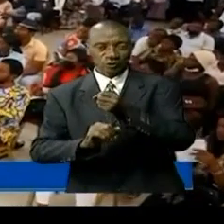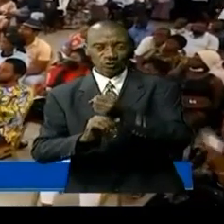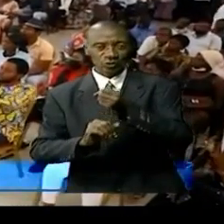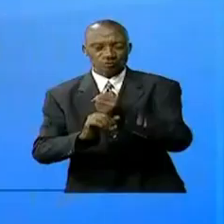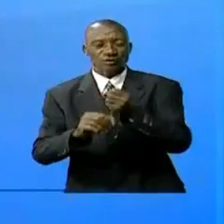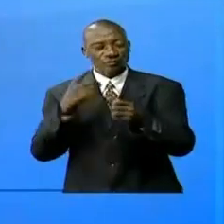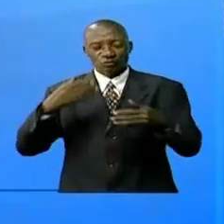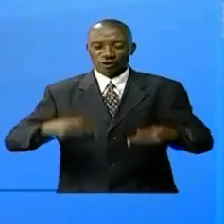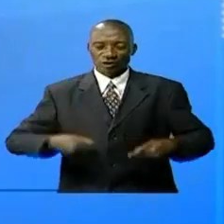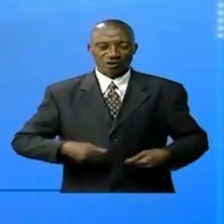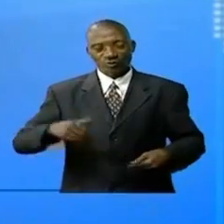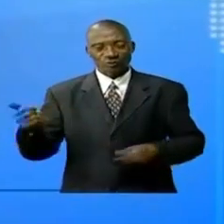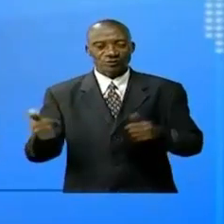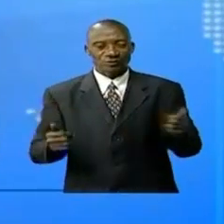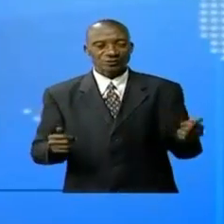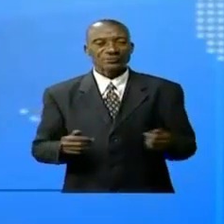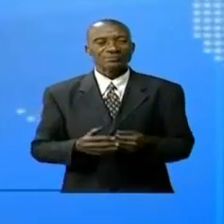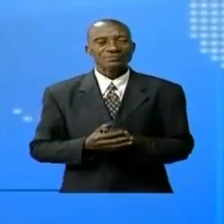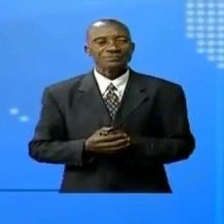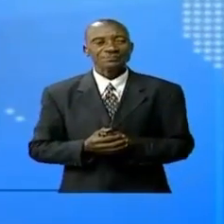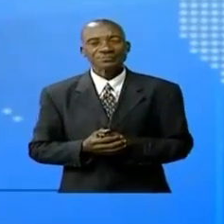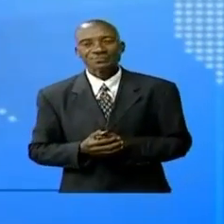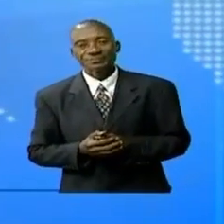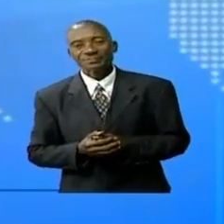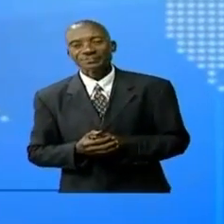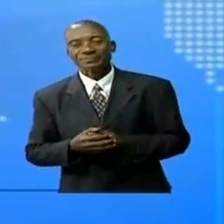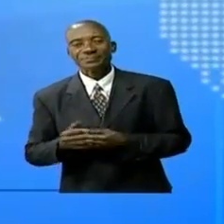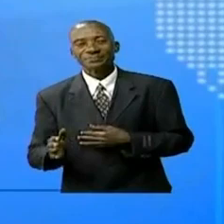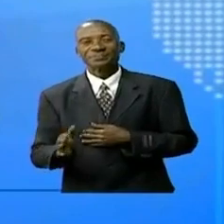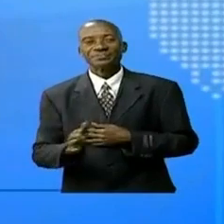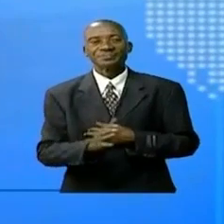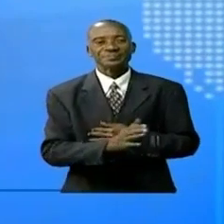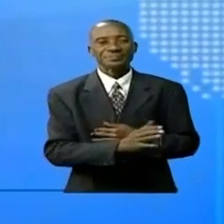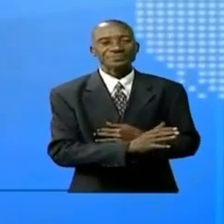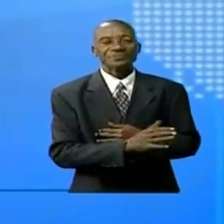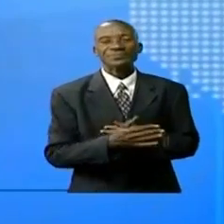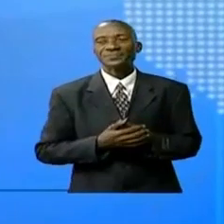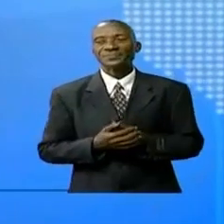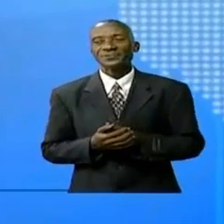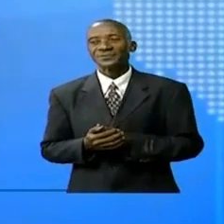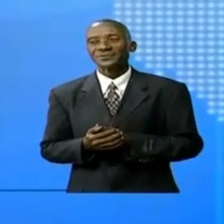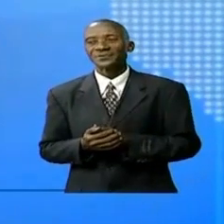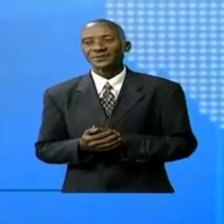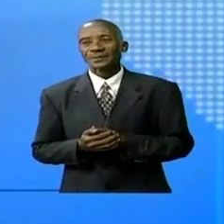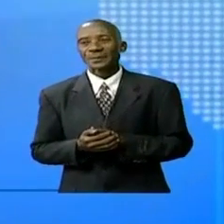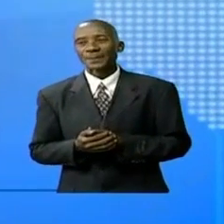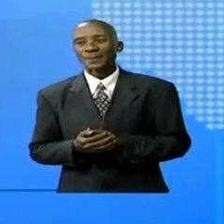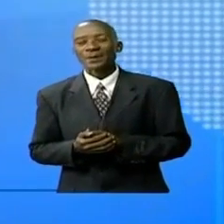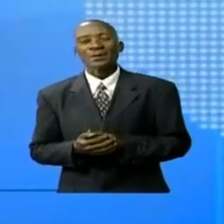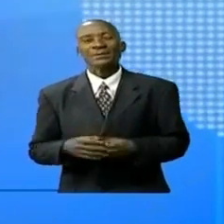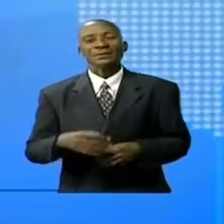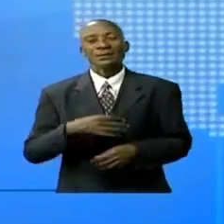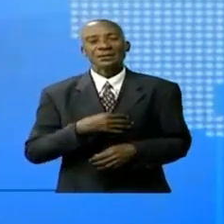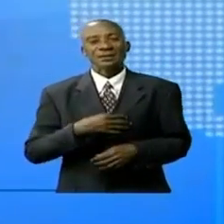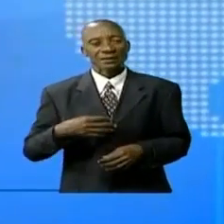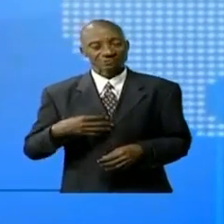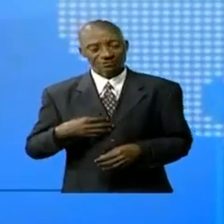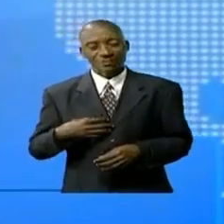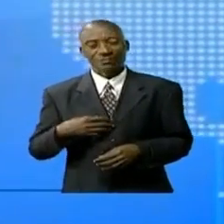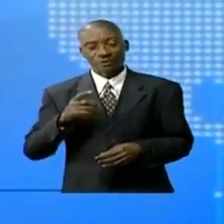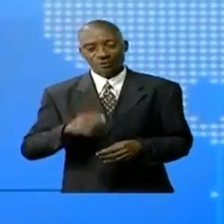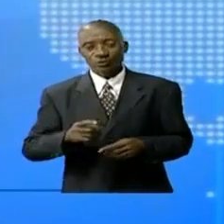nationale. La parité ne doit pas être une faveur accordée à la femme, mais doit influencer positivement son environnement